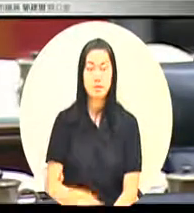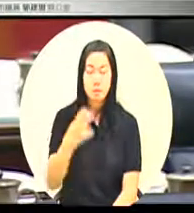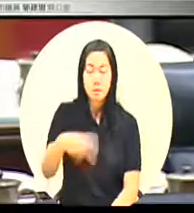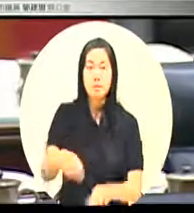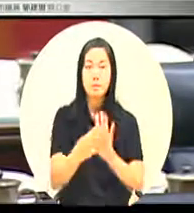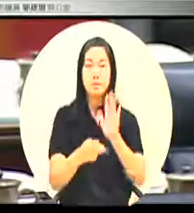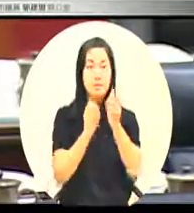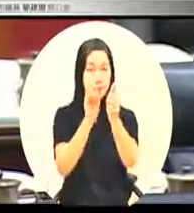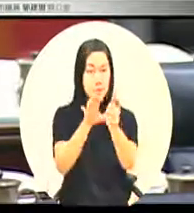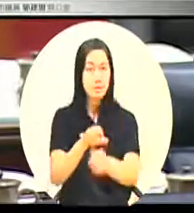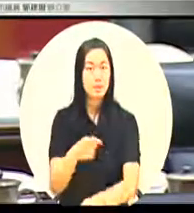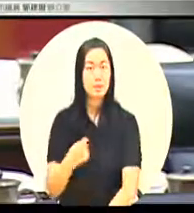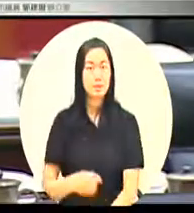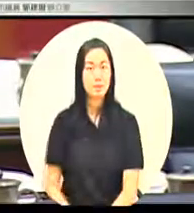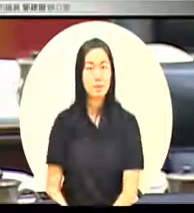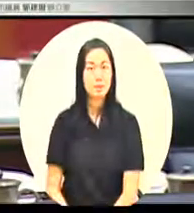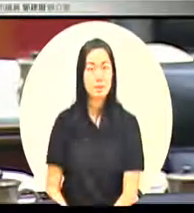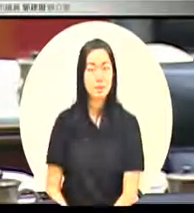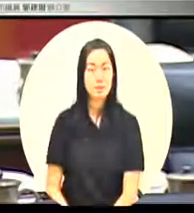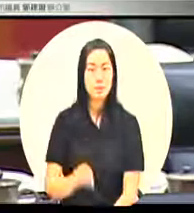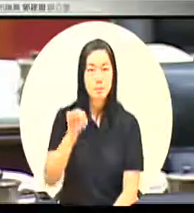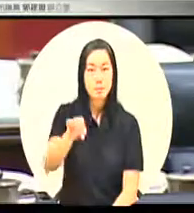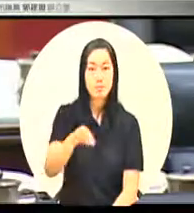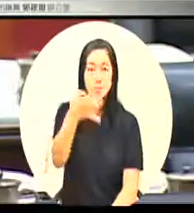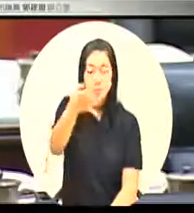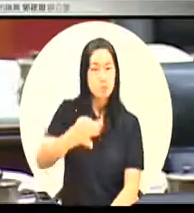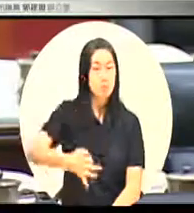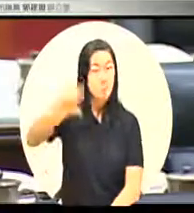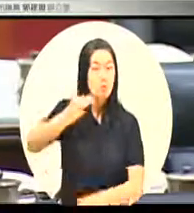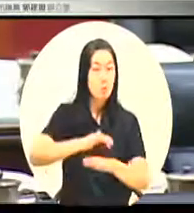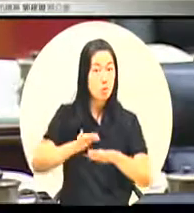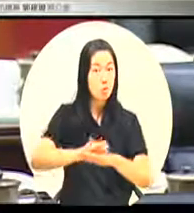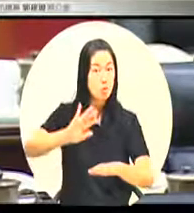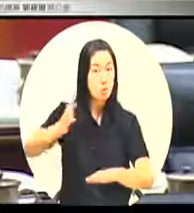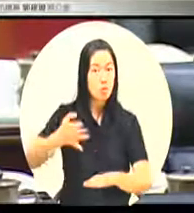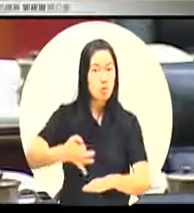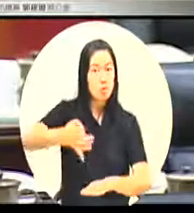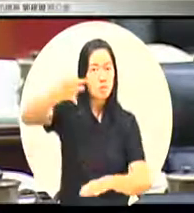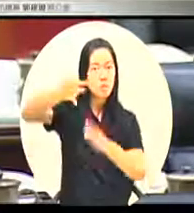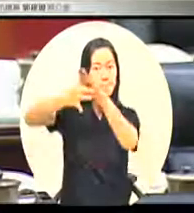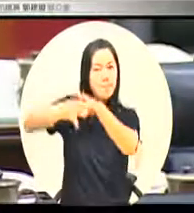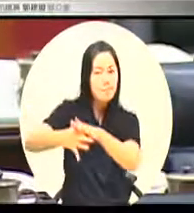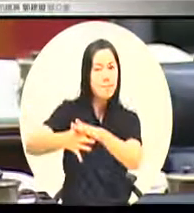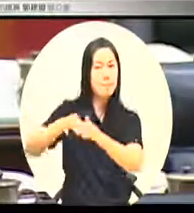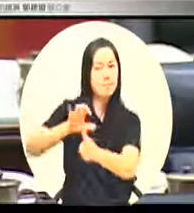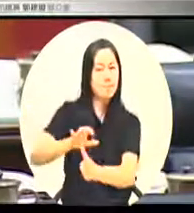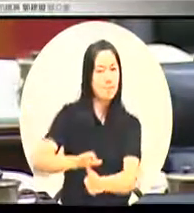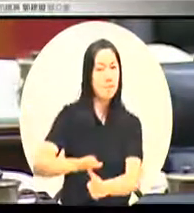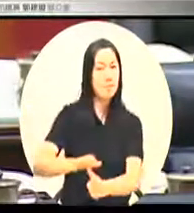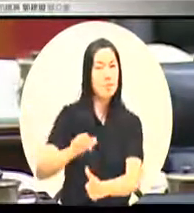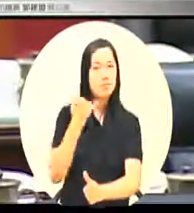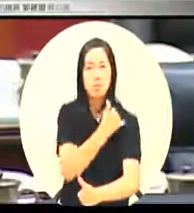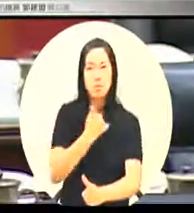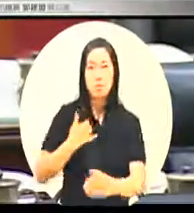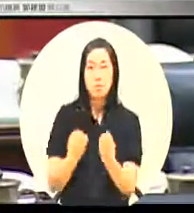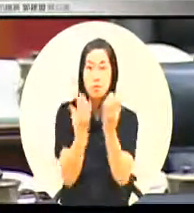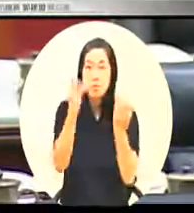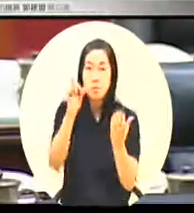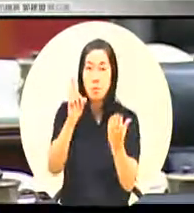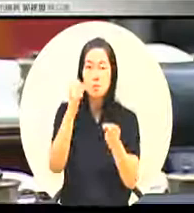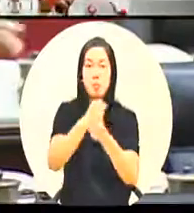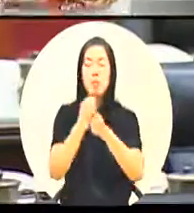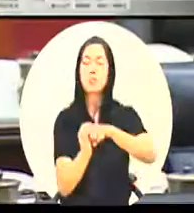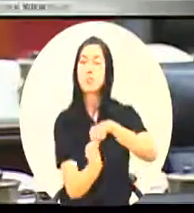咧，跟市长报告，一定会去。问题是咱不一定有去那么多，一定会发生偷工减料。安怎偷工减料